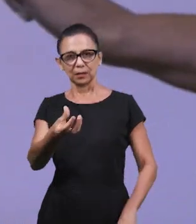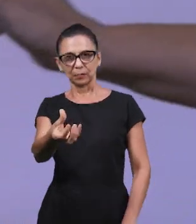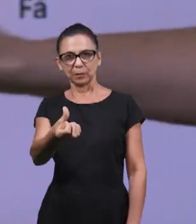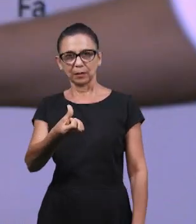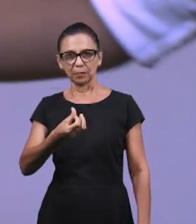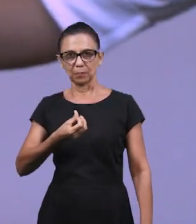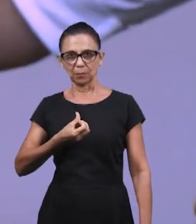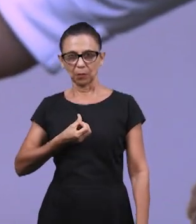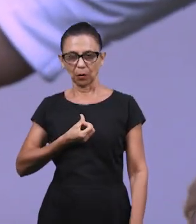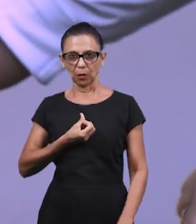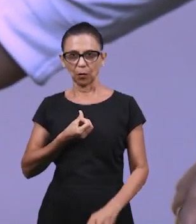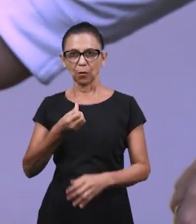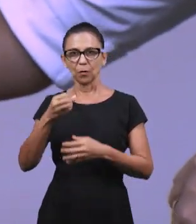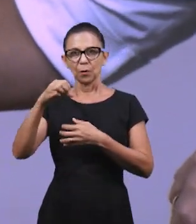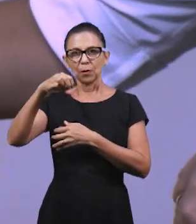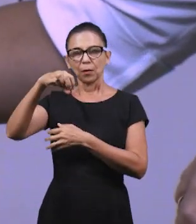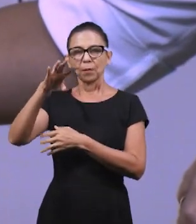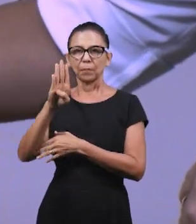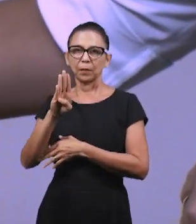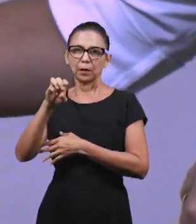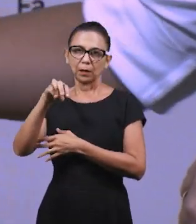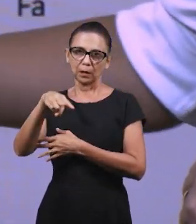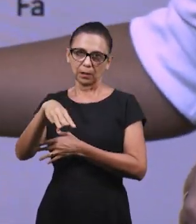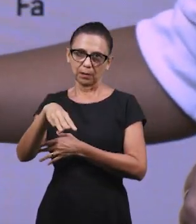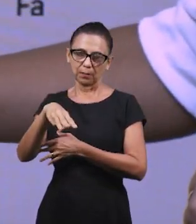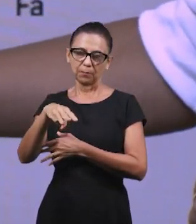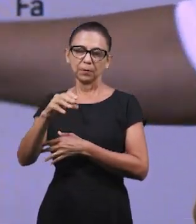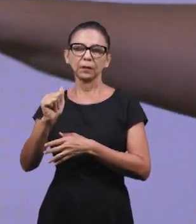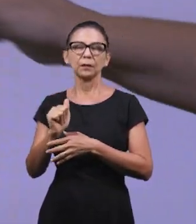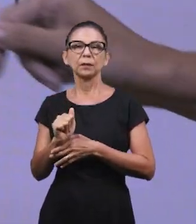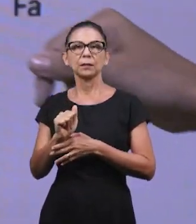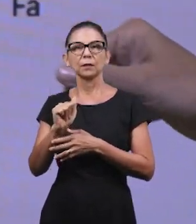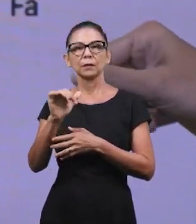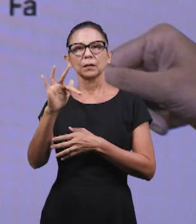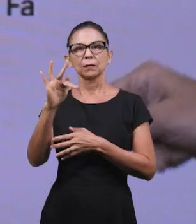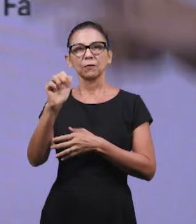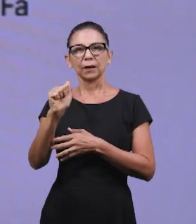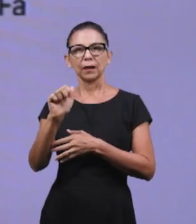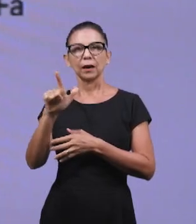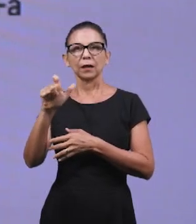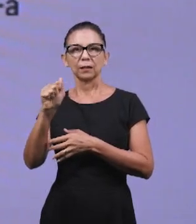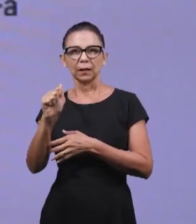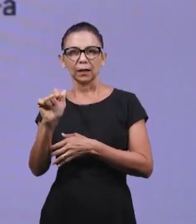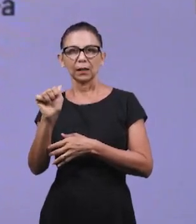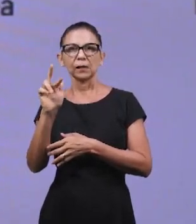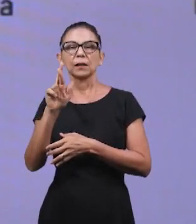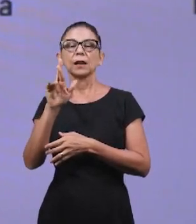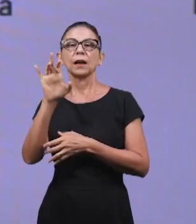DM, Ré mineur. Fa, La, Ré.